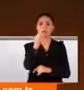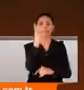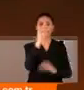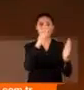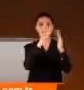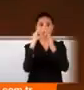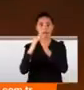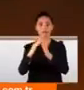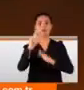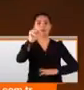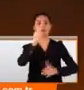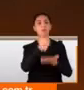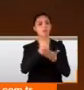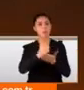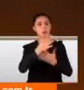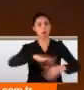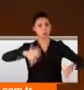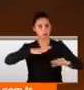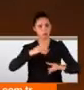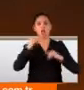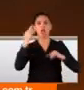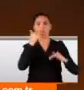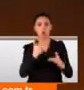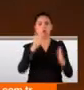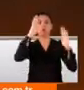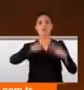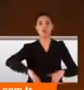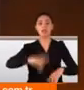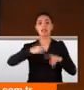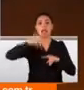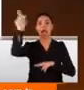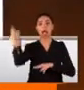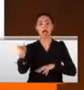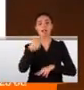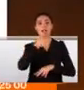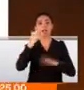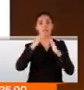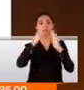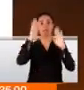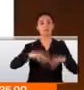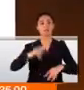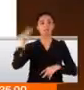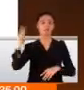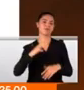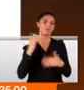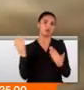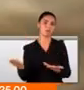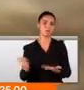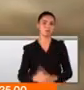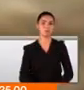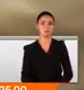villa evraklarda hiçbir eksik olmamasına rağmen yıkıldı. Ali Söylemez de evi yıkılan o mağdurlardan biri.